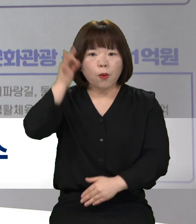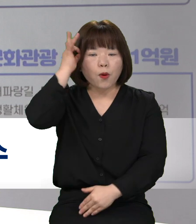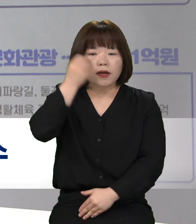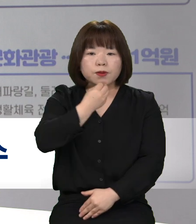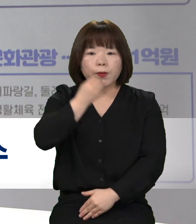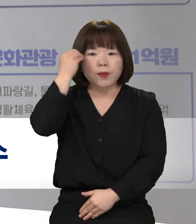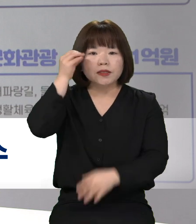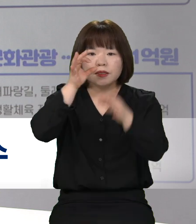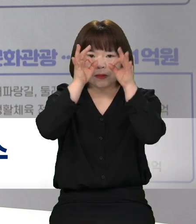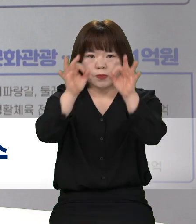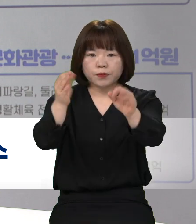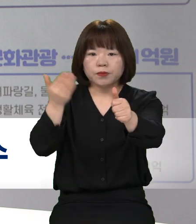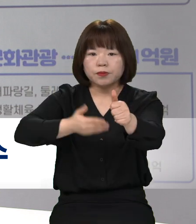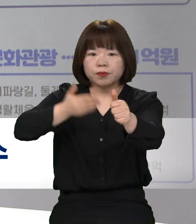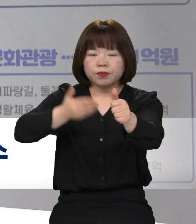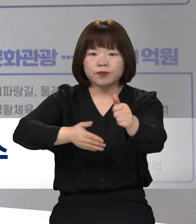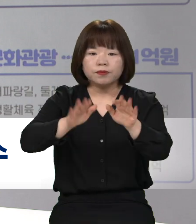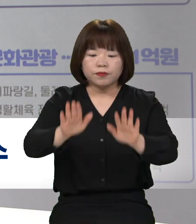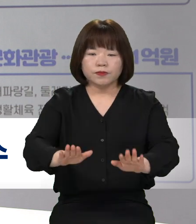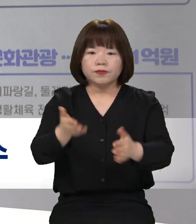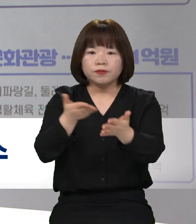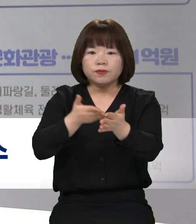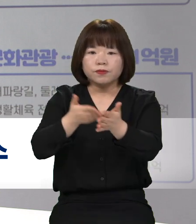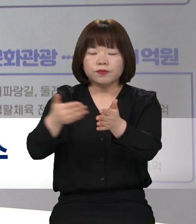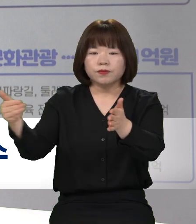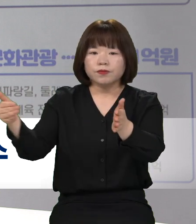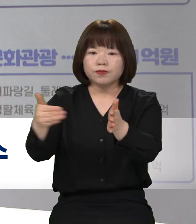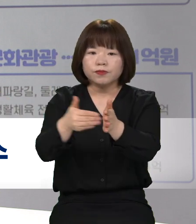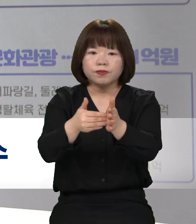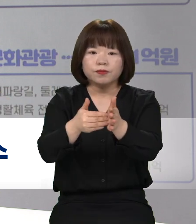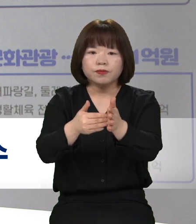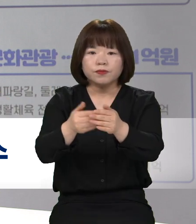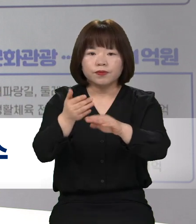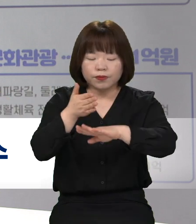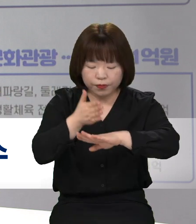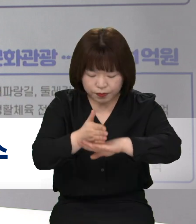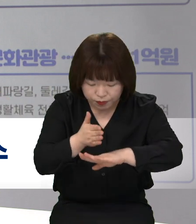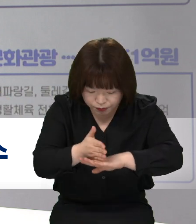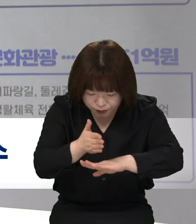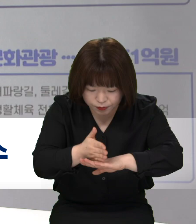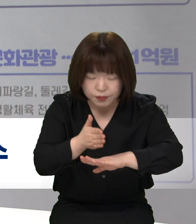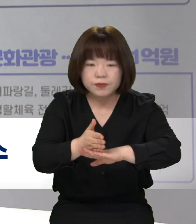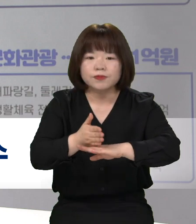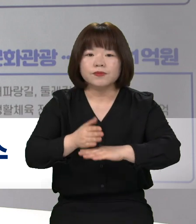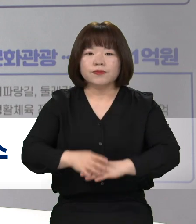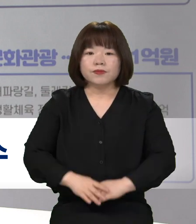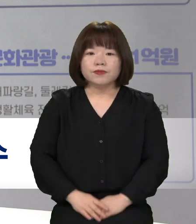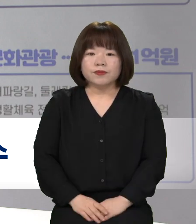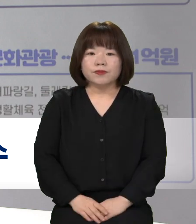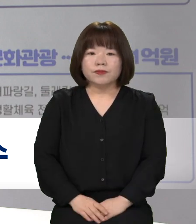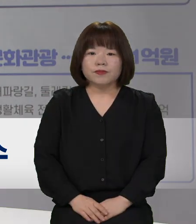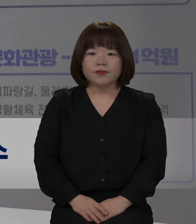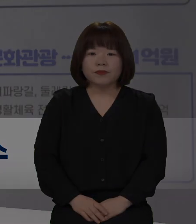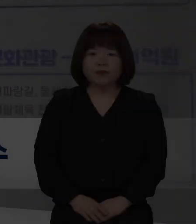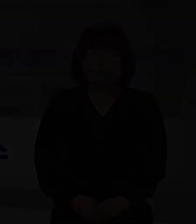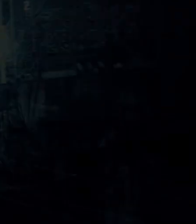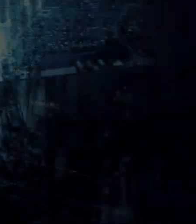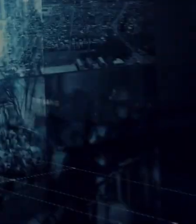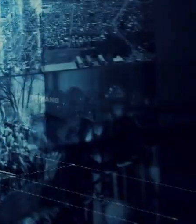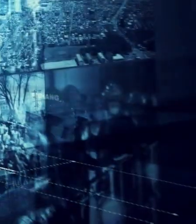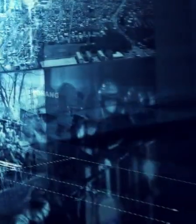포항시 홈페이지를 참고해 주시기 바랍니다 이번주 준비한 소식은 여기까지입니다 시청해 주신 여러분 고맙습니다